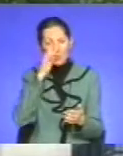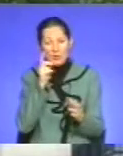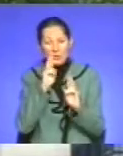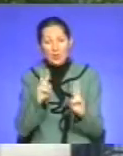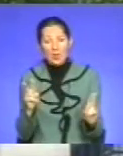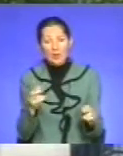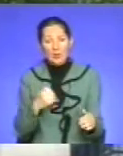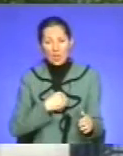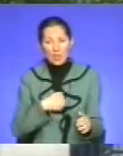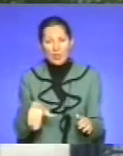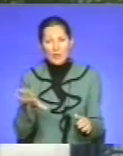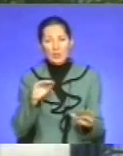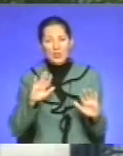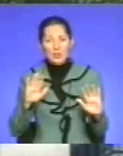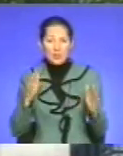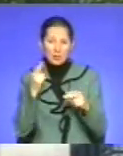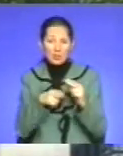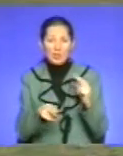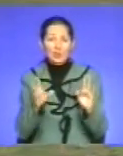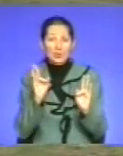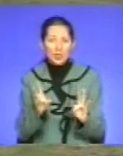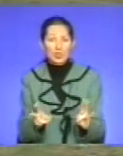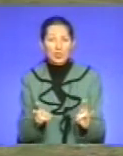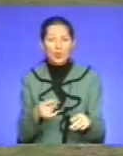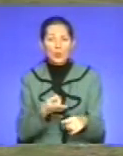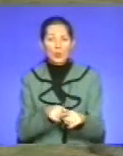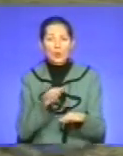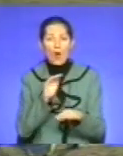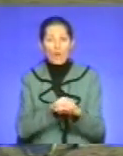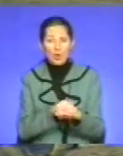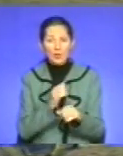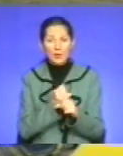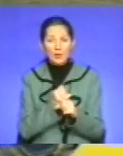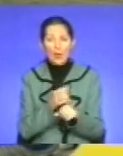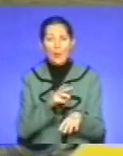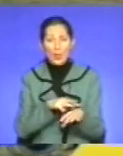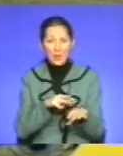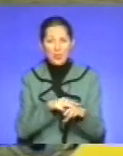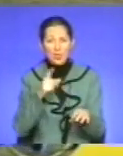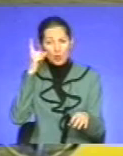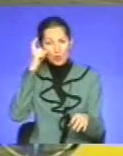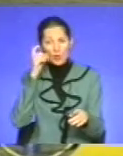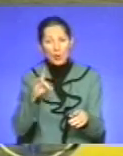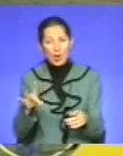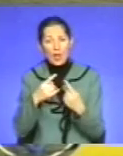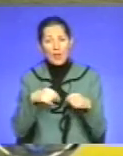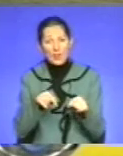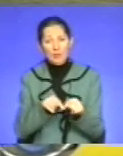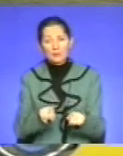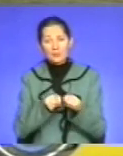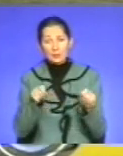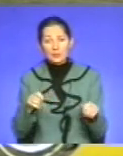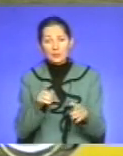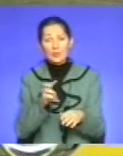усе закінчилося трагічно. По даному факту працівниками слідчого відділення Чортківського райвідділу відкрите кримінальне провадження за